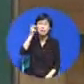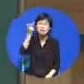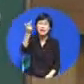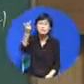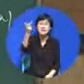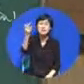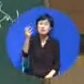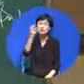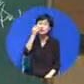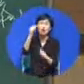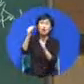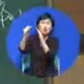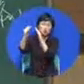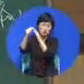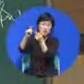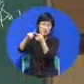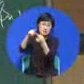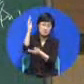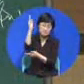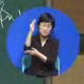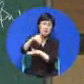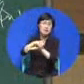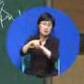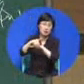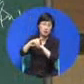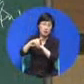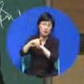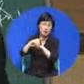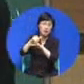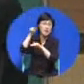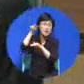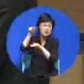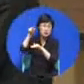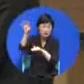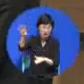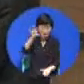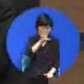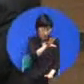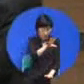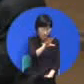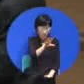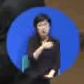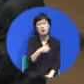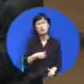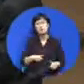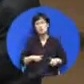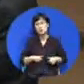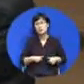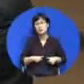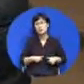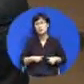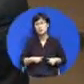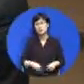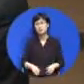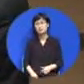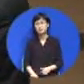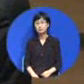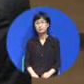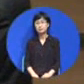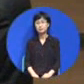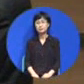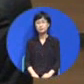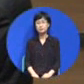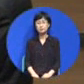없는 교회들이 많습니다. 그건 할 수 있어야 됩니다. Next week, I'll be speaking about the church at the Mount of Olives, and we must be able to do that